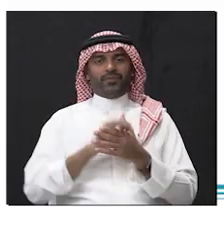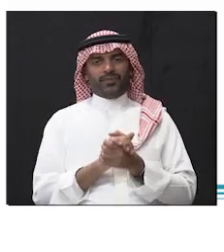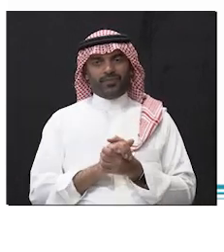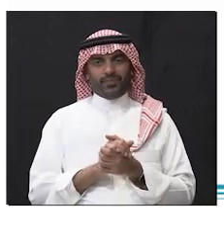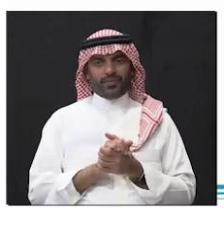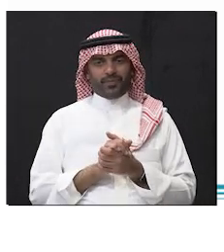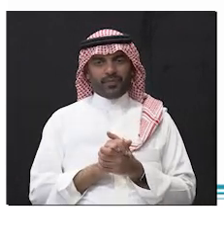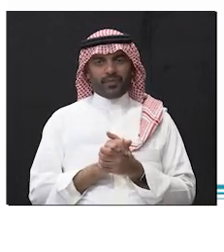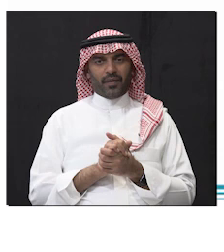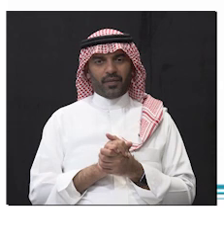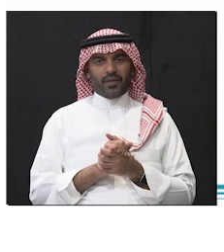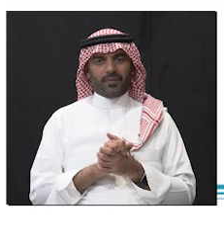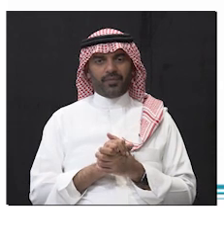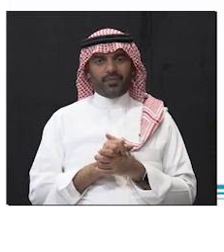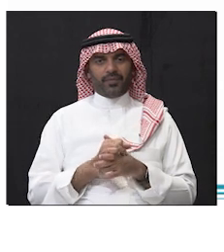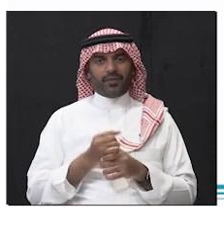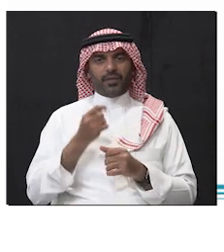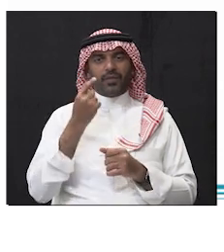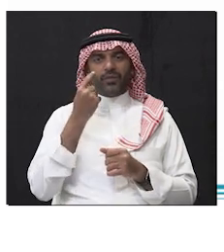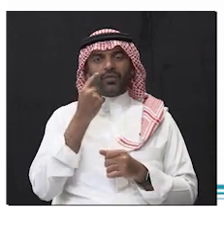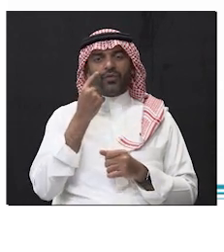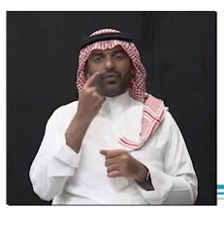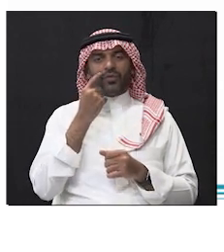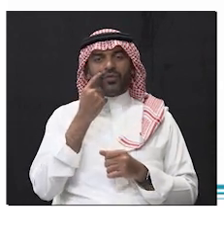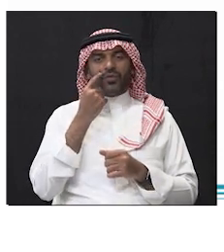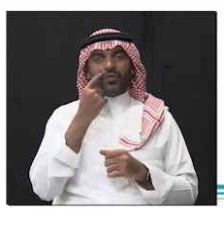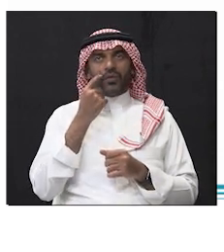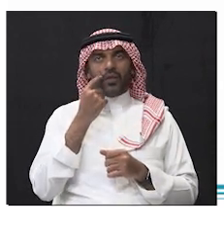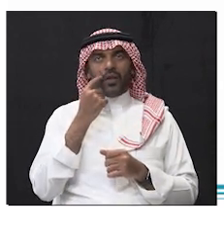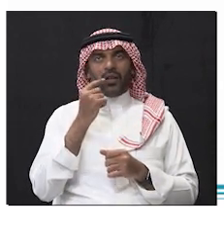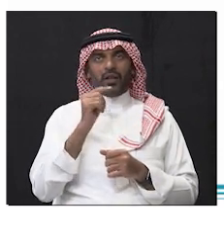قارن بين الجراد ودودة الأرض من حيث الجهاز الدوري.